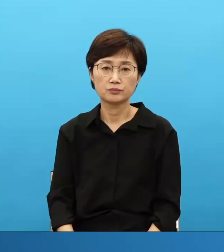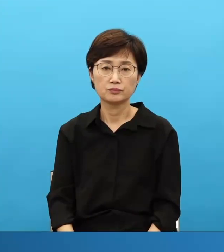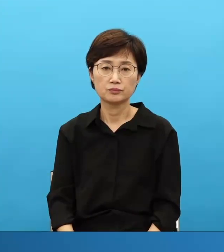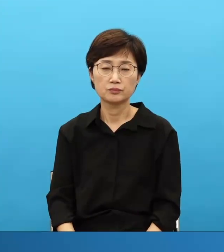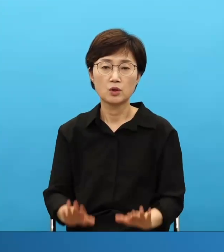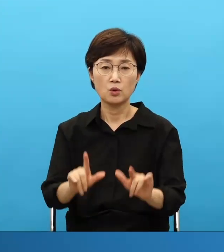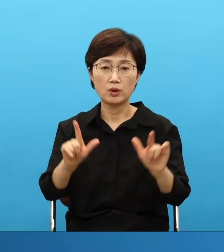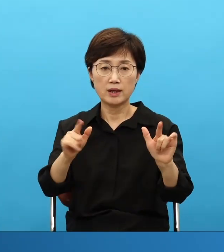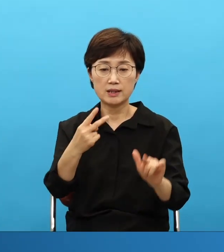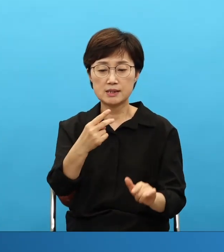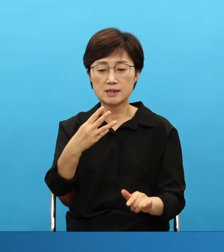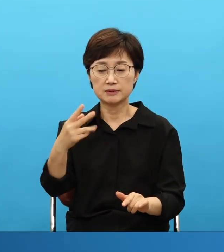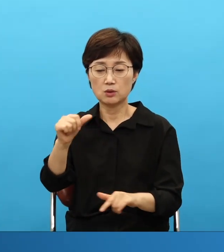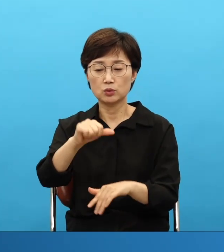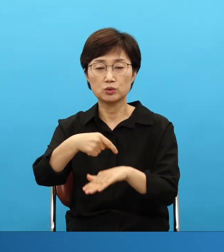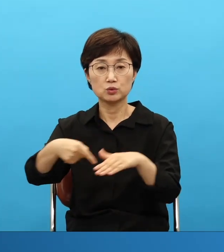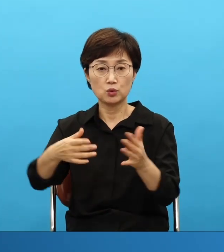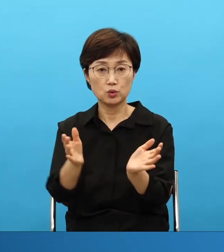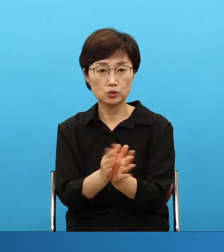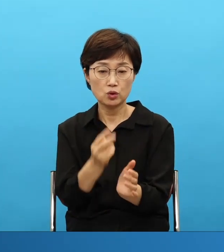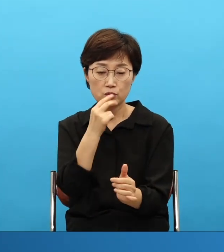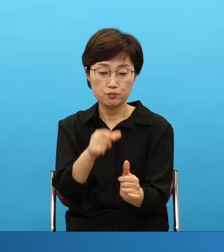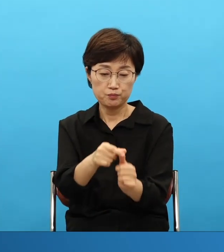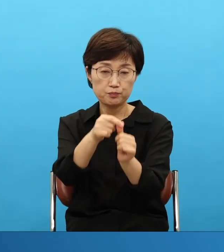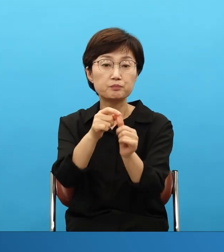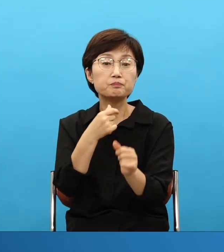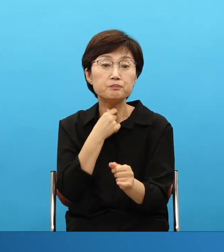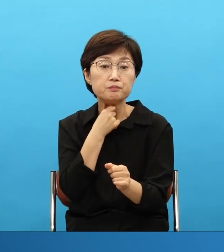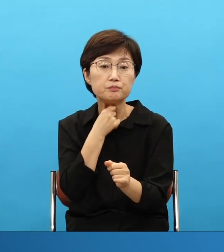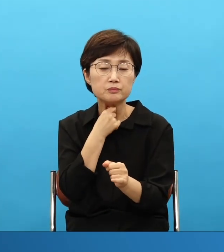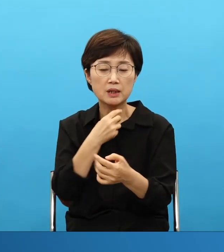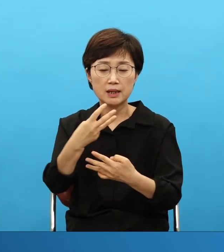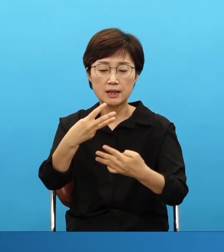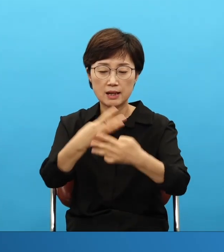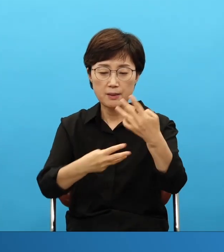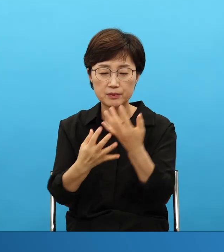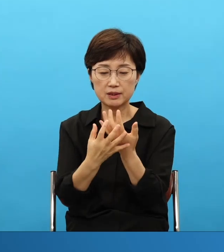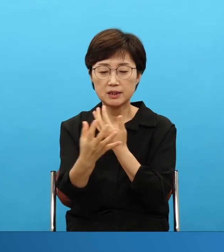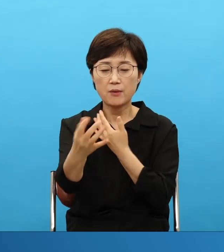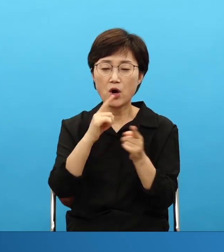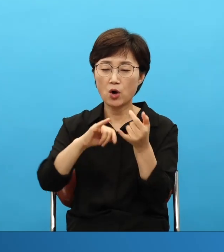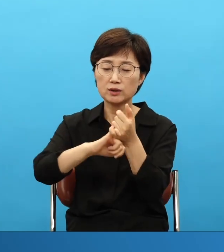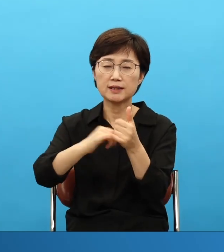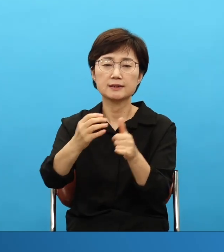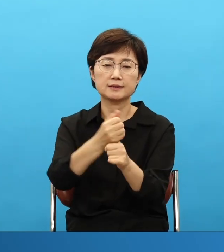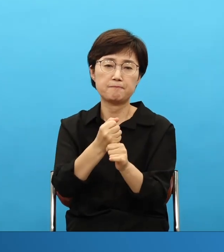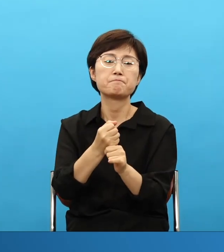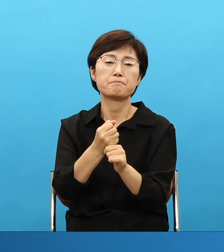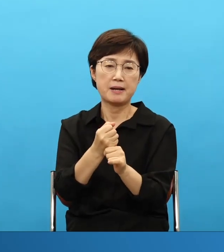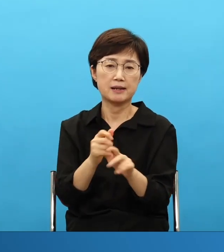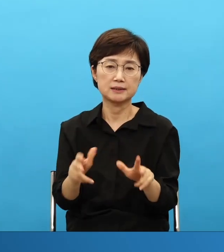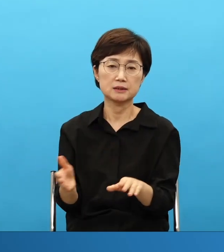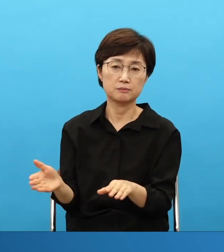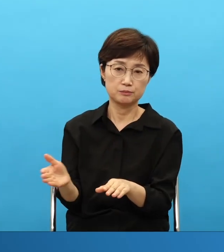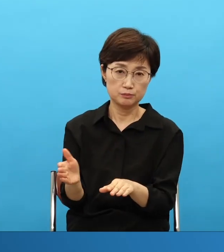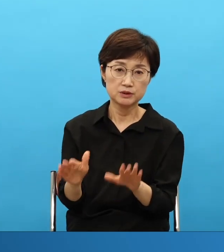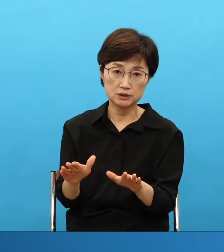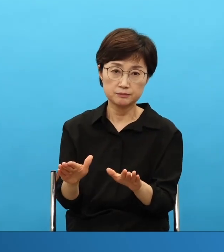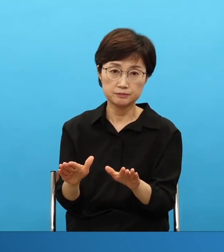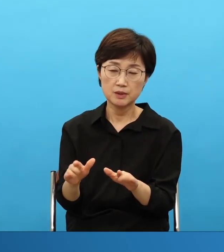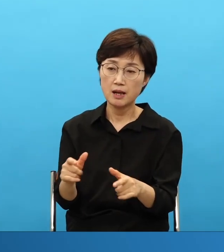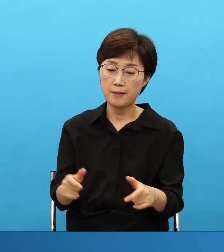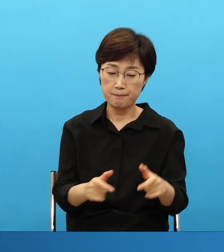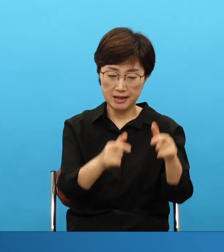올해 2 37 5천 종족을 실제 살리는 세계 렘런트 대회의 언약을 붙잡고 지금도 성취되고 있는